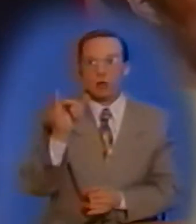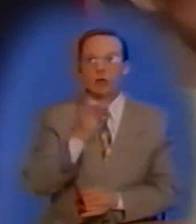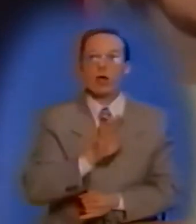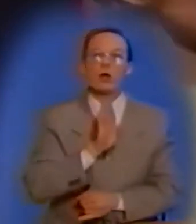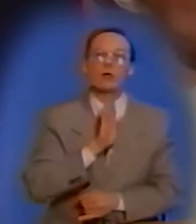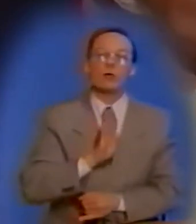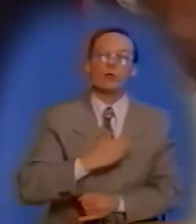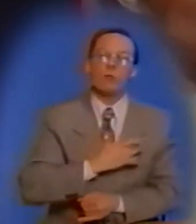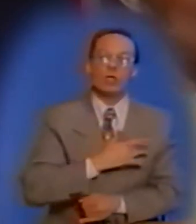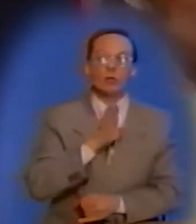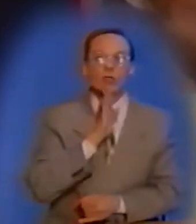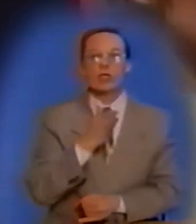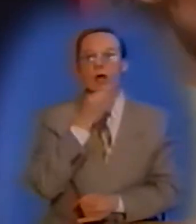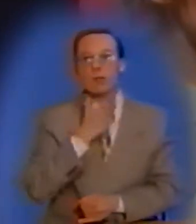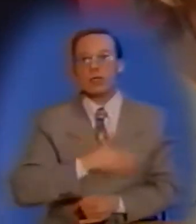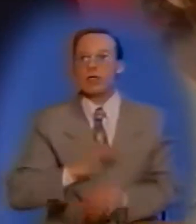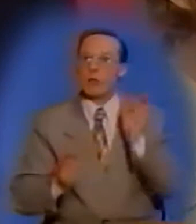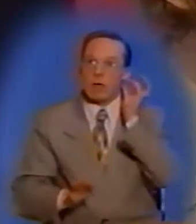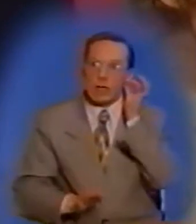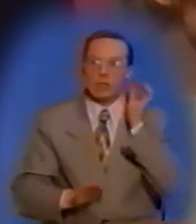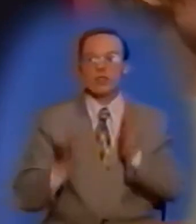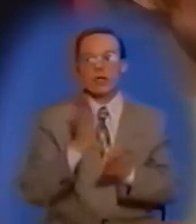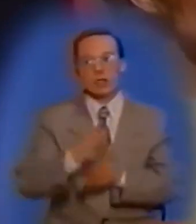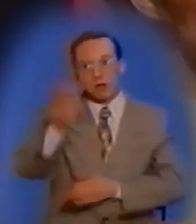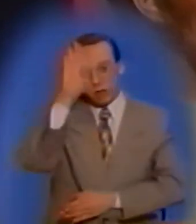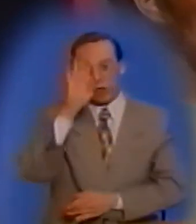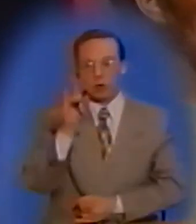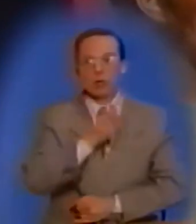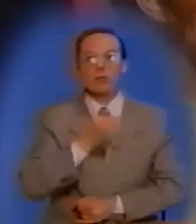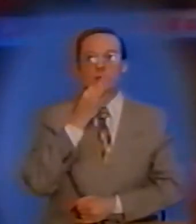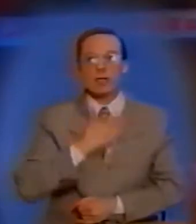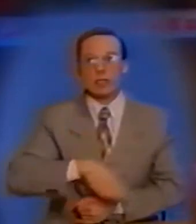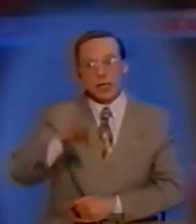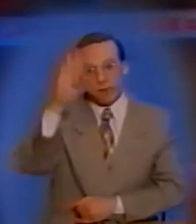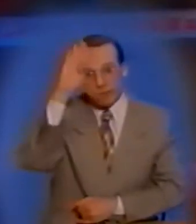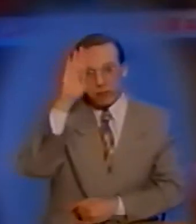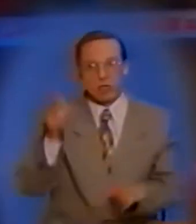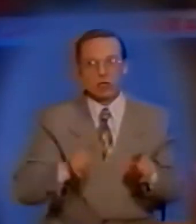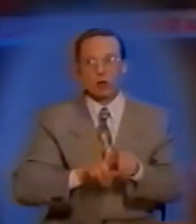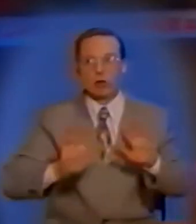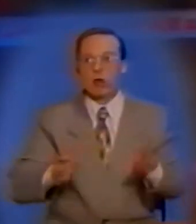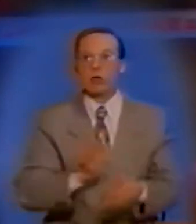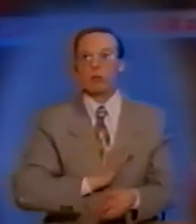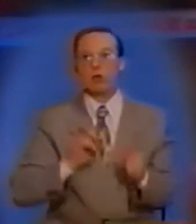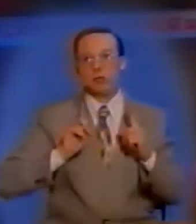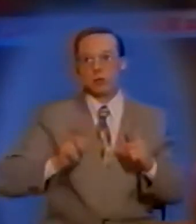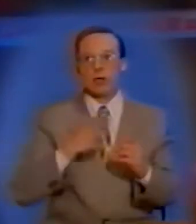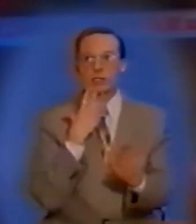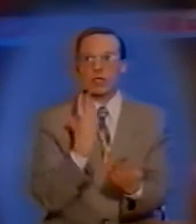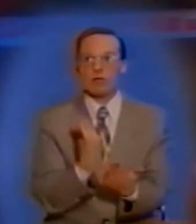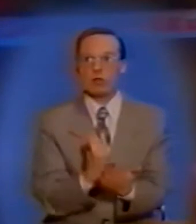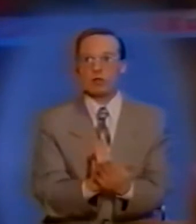moteris, arba kuriems patinka mergaitės, yra vyrų, kuriems patinka vyrai. Gal tokiu atveju būtų apsisaugojama savotiškai